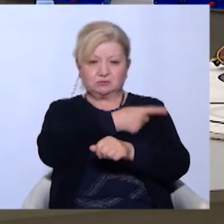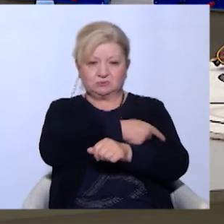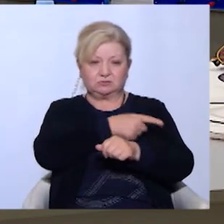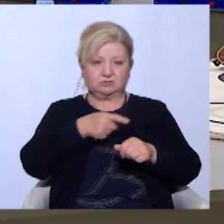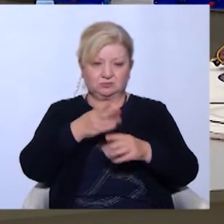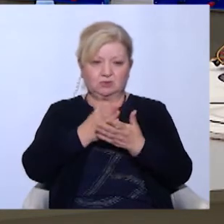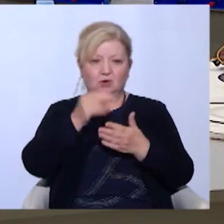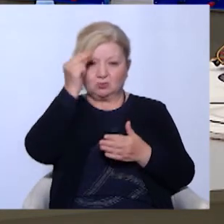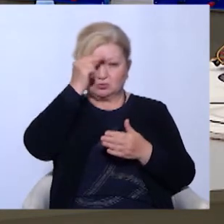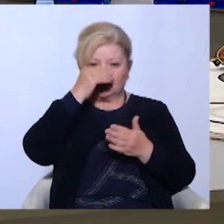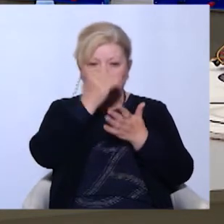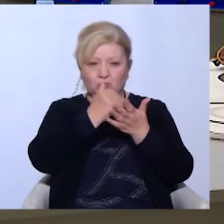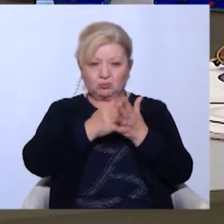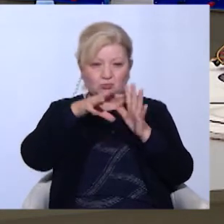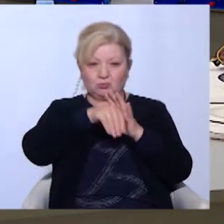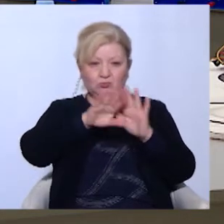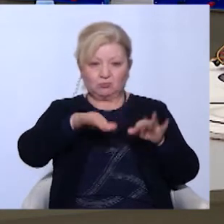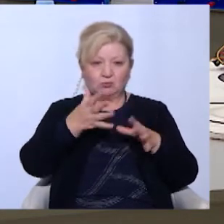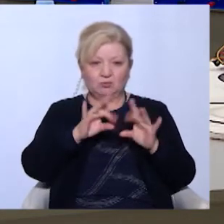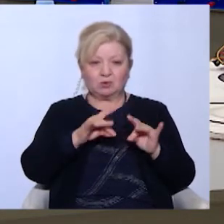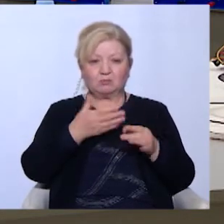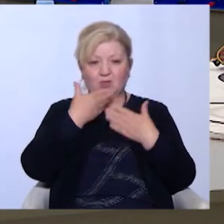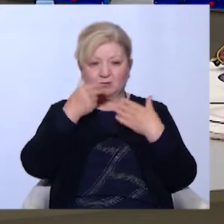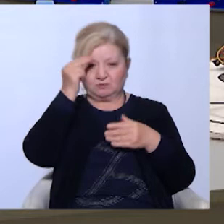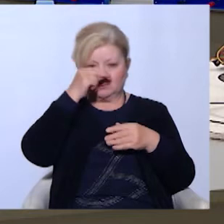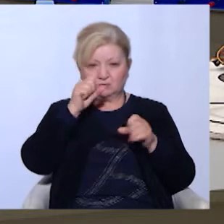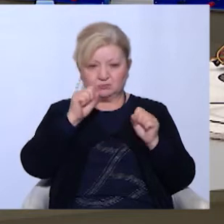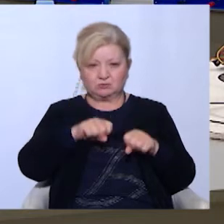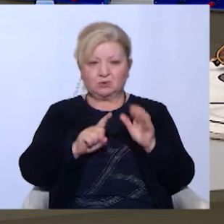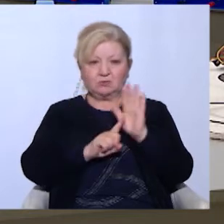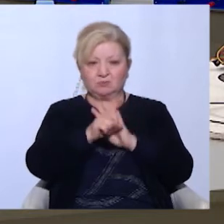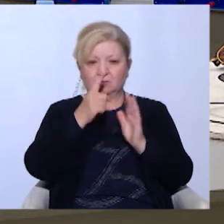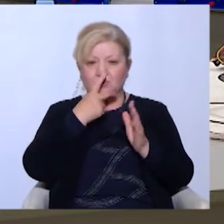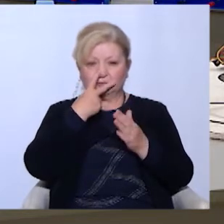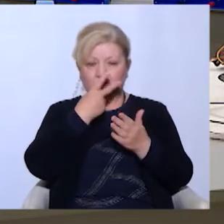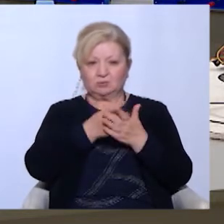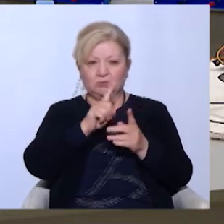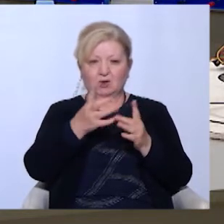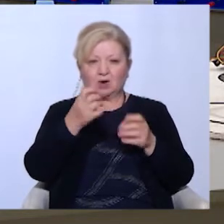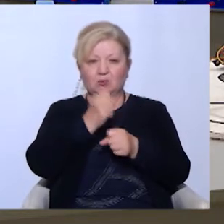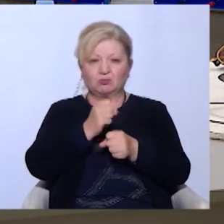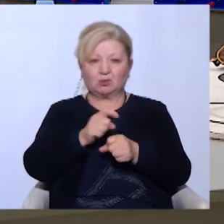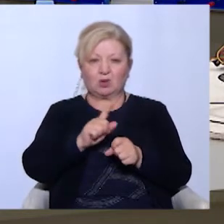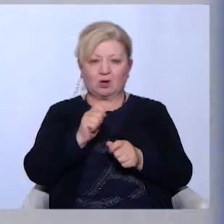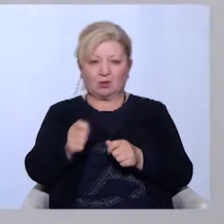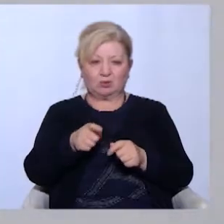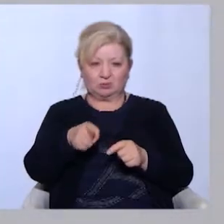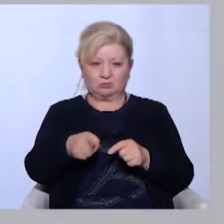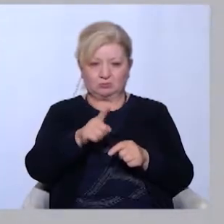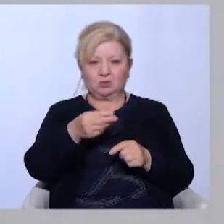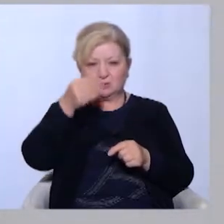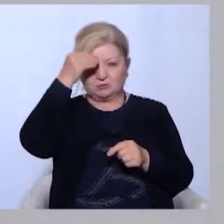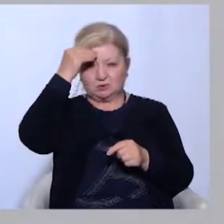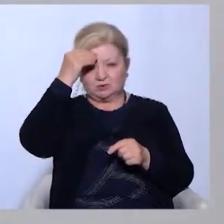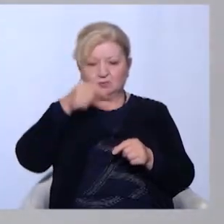სკოლის პროგრამაში არ არის, მაგრამ ძალიან მარტივი შესასწავლია და გასაკვირია, რატომაც არ არის. პირველად შევხედოთ, რა ფუნქცია უნდა